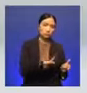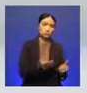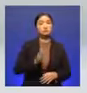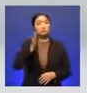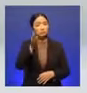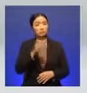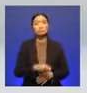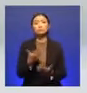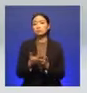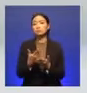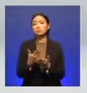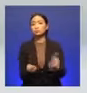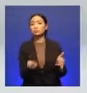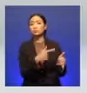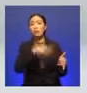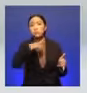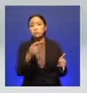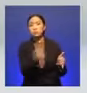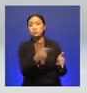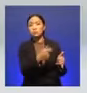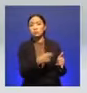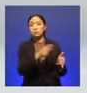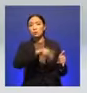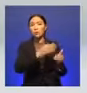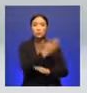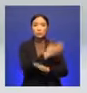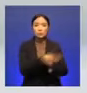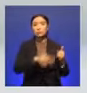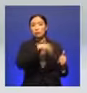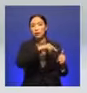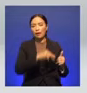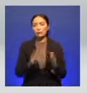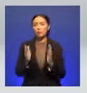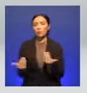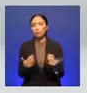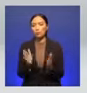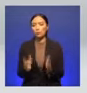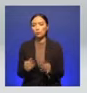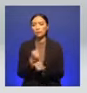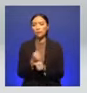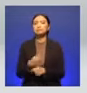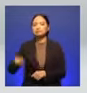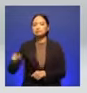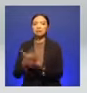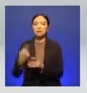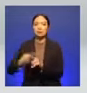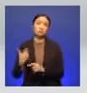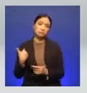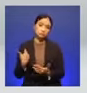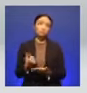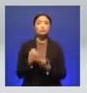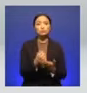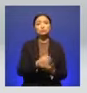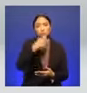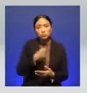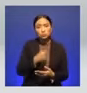บบำนาญที่คุณนิติรัตน์นำเสนอเนี่ยครับเราสามารถที่จะมีการสะสมเงินส่วนหนึ่งแล้วก็ทำให้ผู้สูงอายุทุกคนในประเท